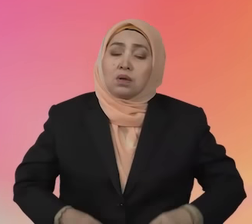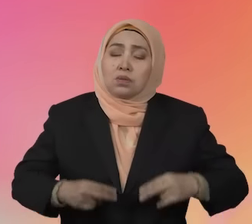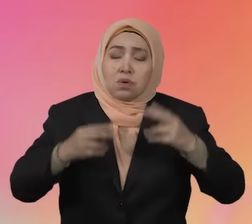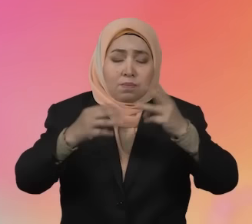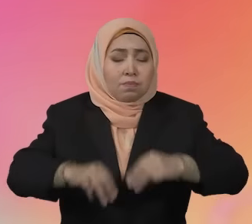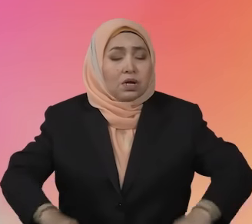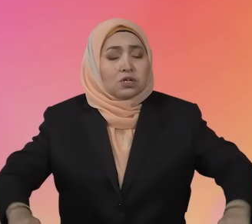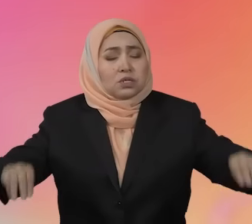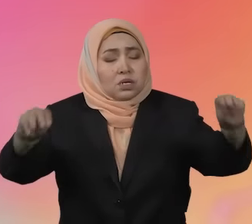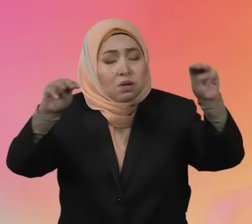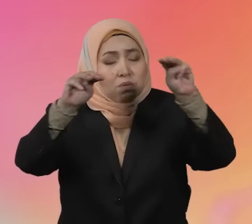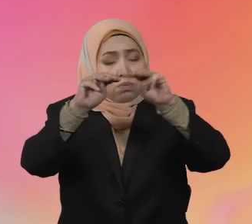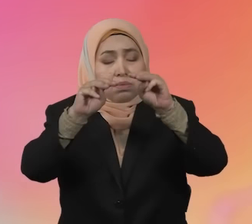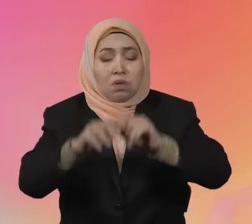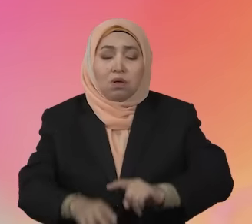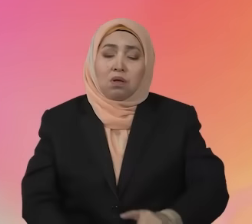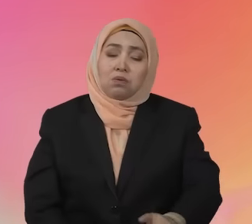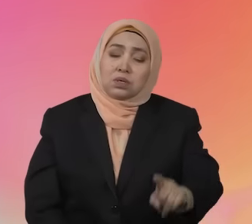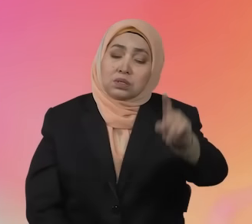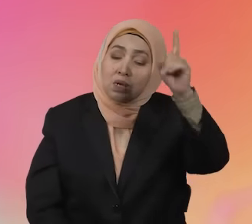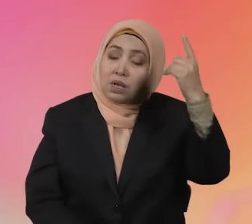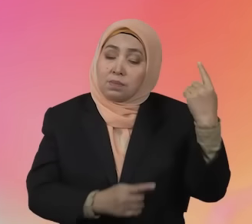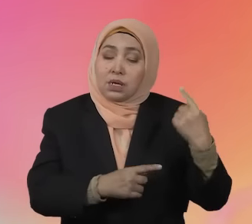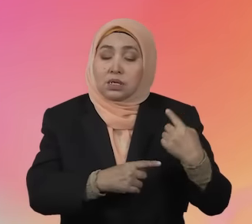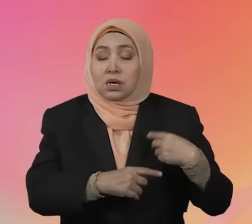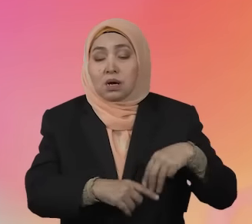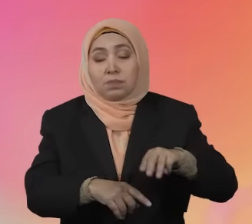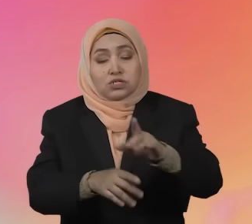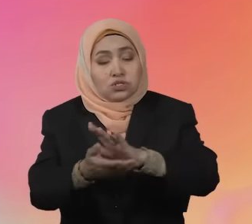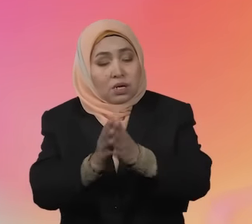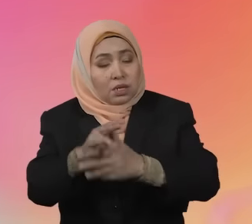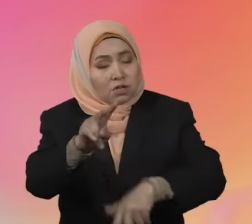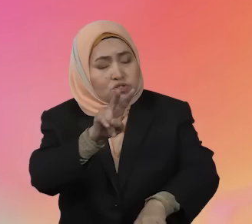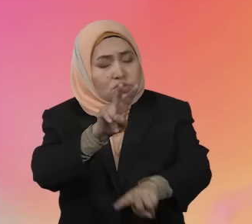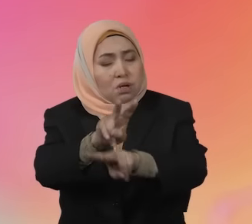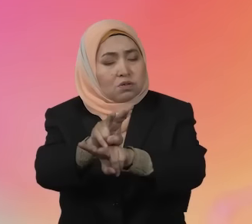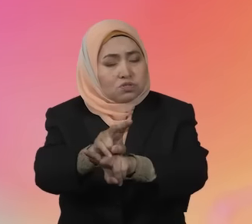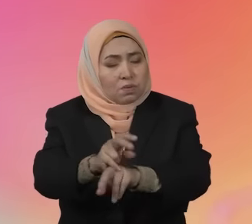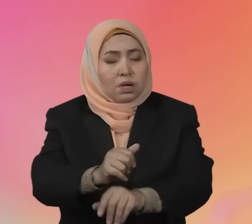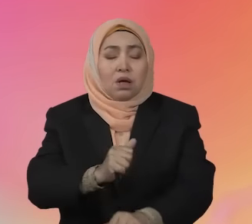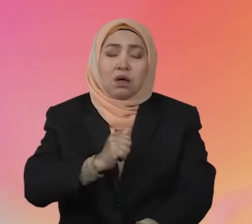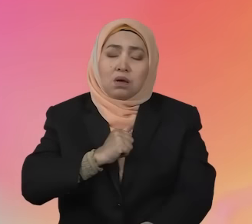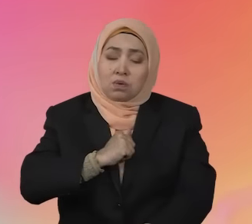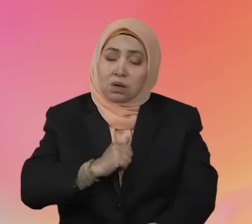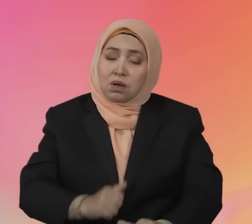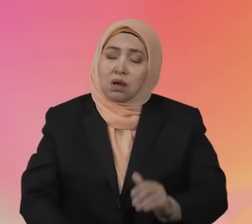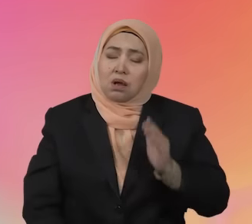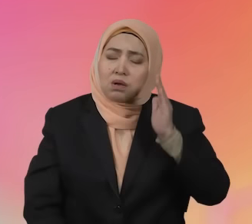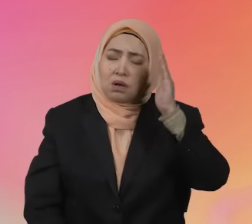ya'muru masajid Allah shahidin 'ala